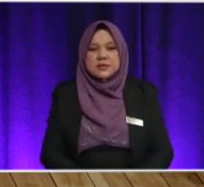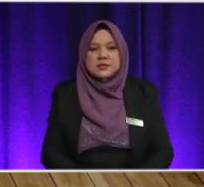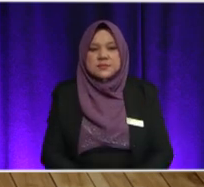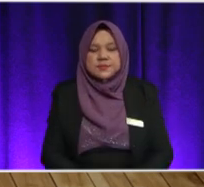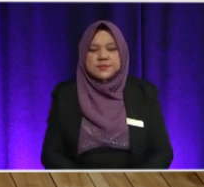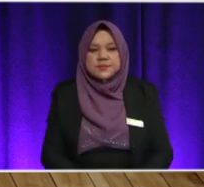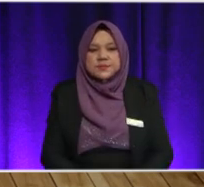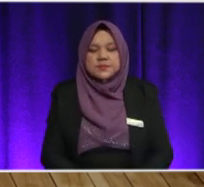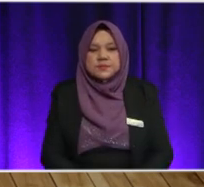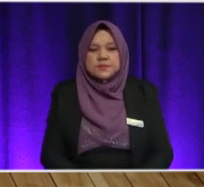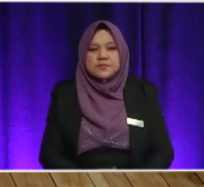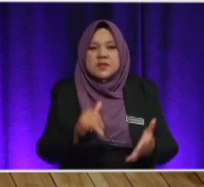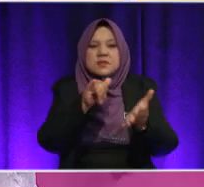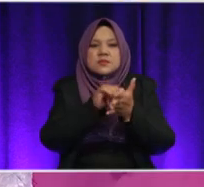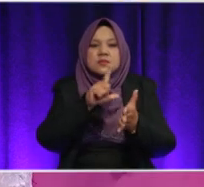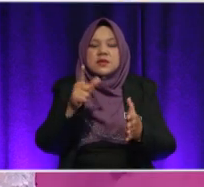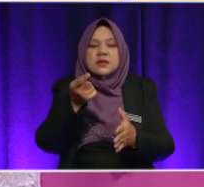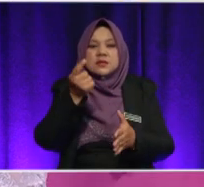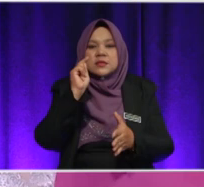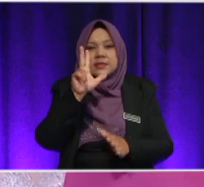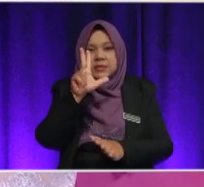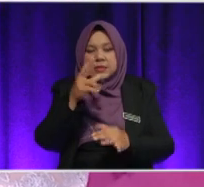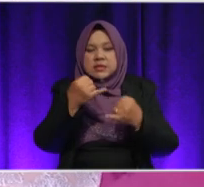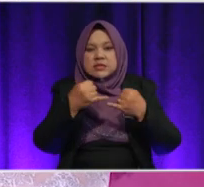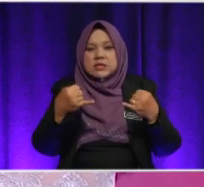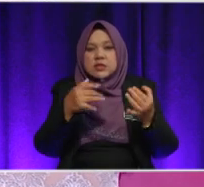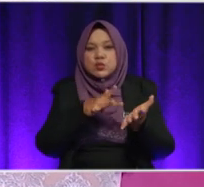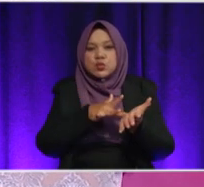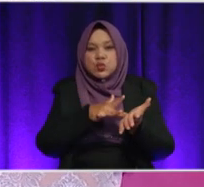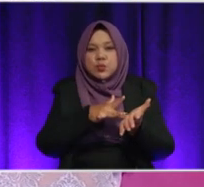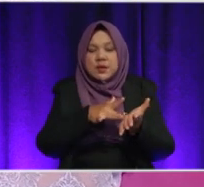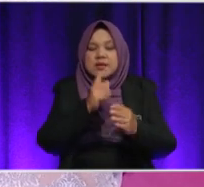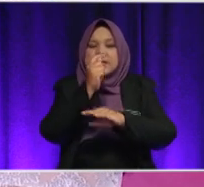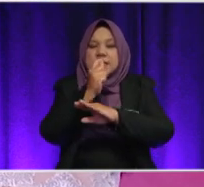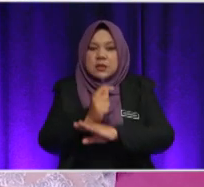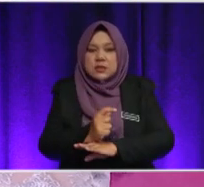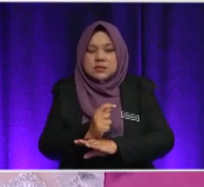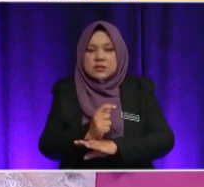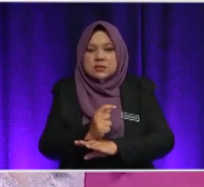Nah itulah tadi ya tiga jenis obat-obat tradisional